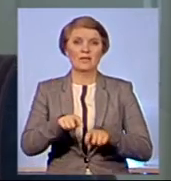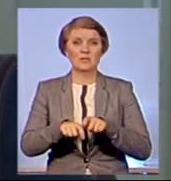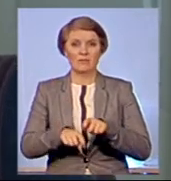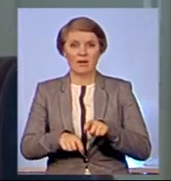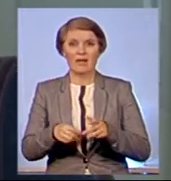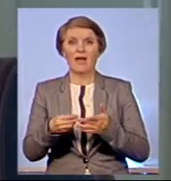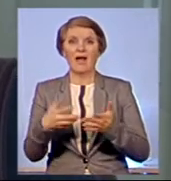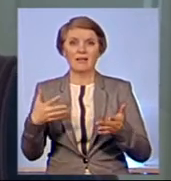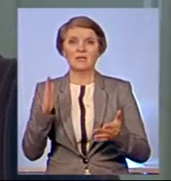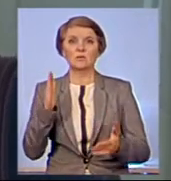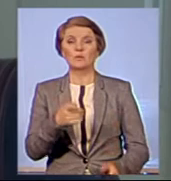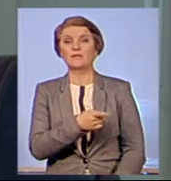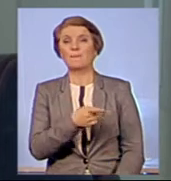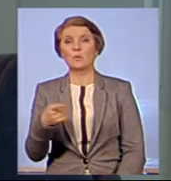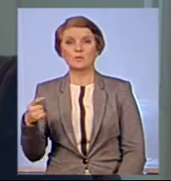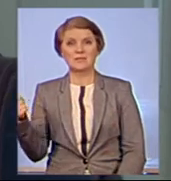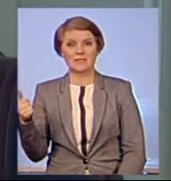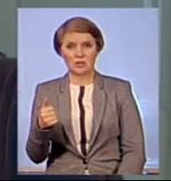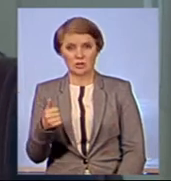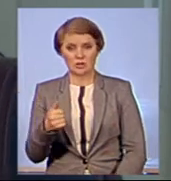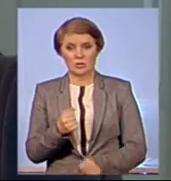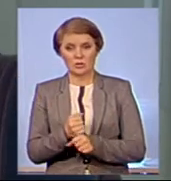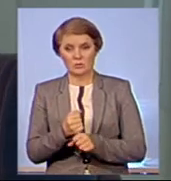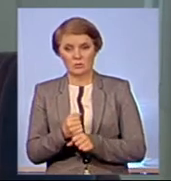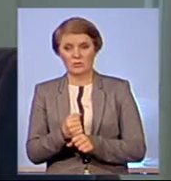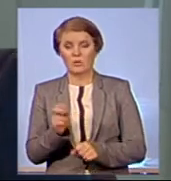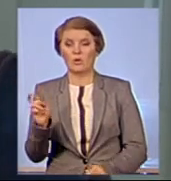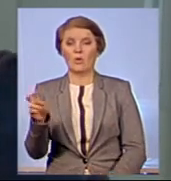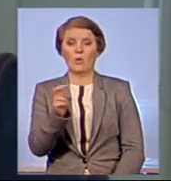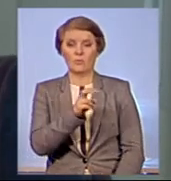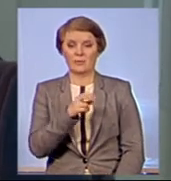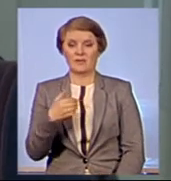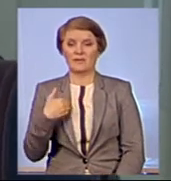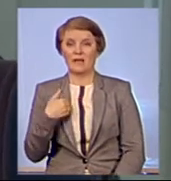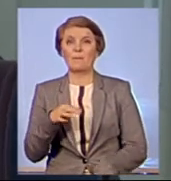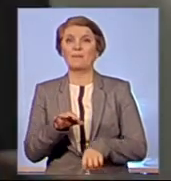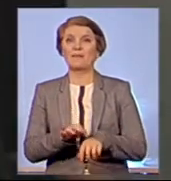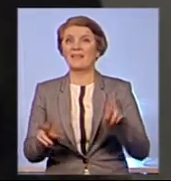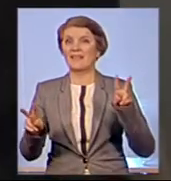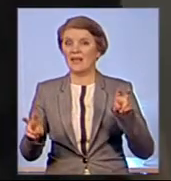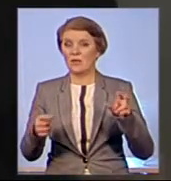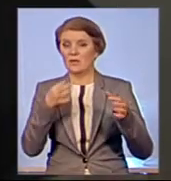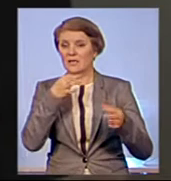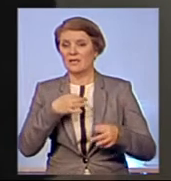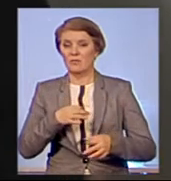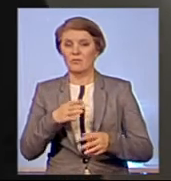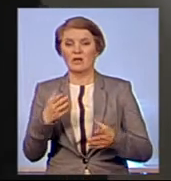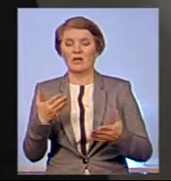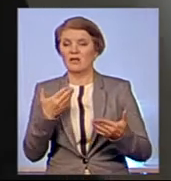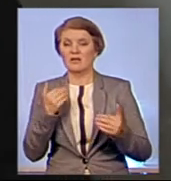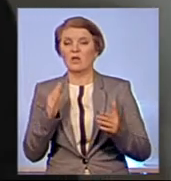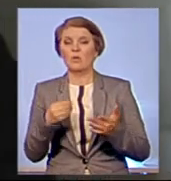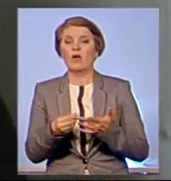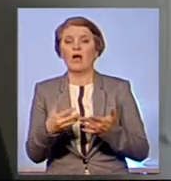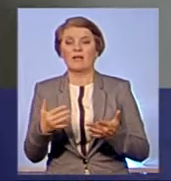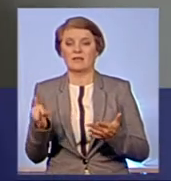аналізи будуть на протяжені тижня це робити. Робили обхід, але нам діагноз не повідомили. Ні, ще ніколи не думали, так аналізи тут тільки